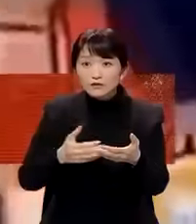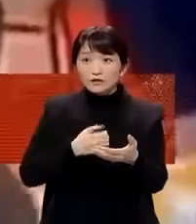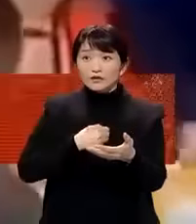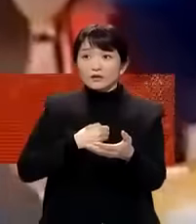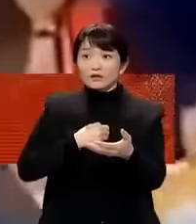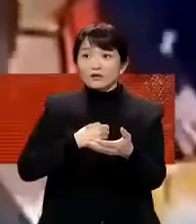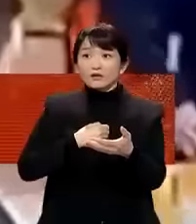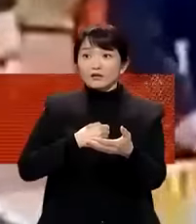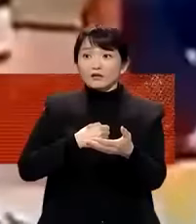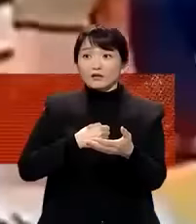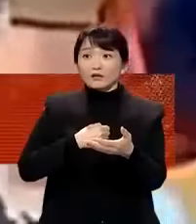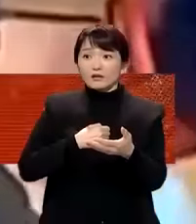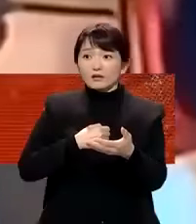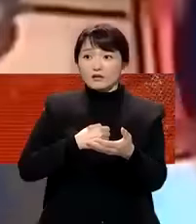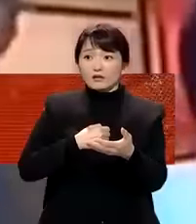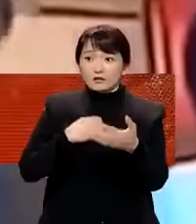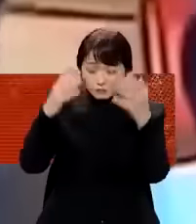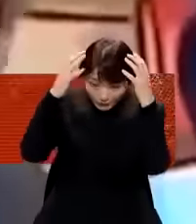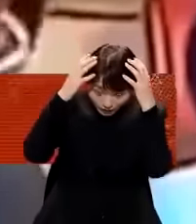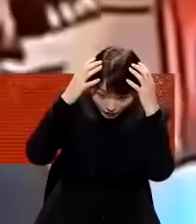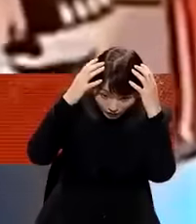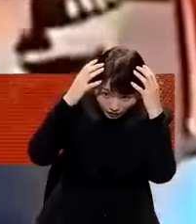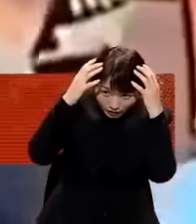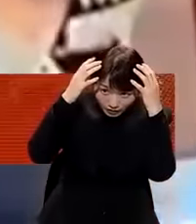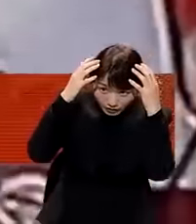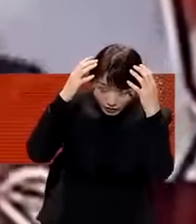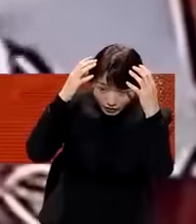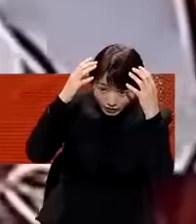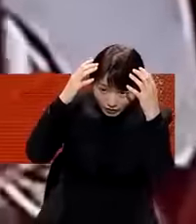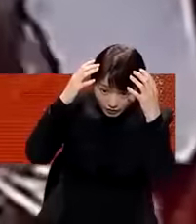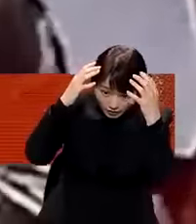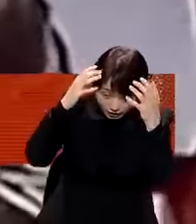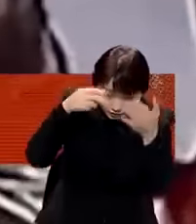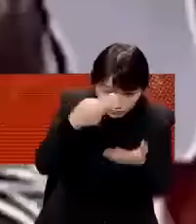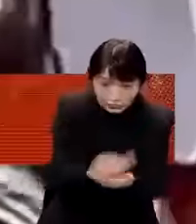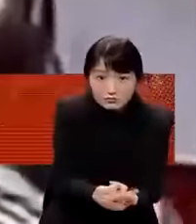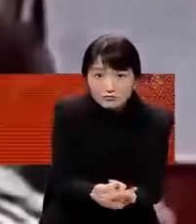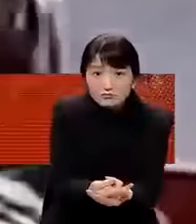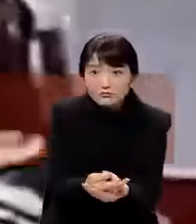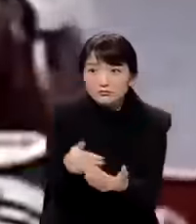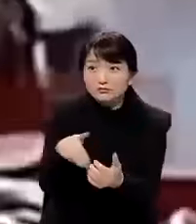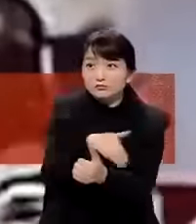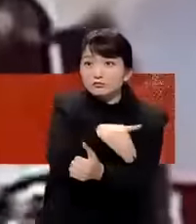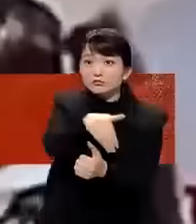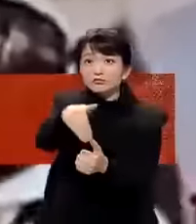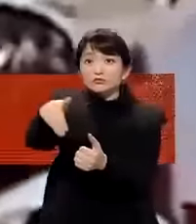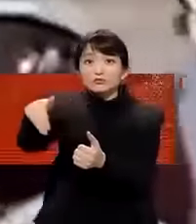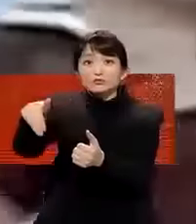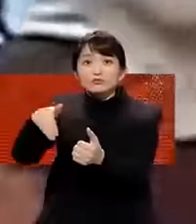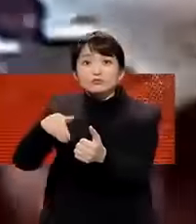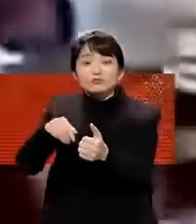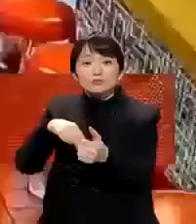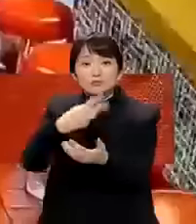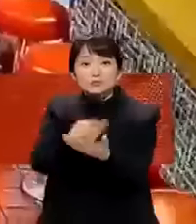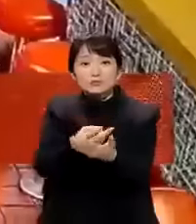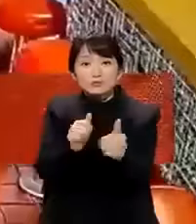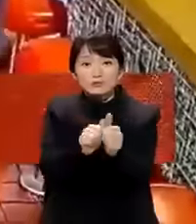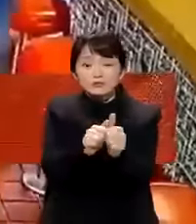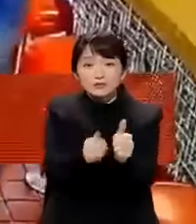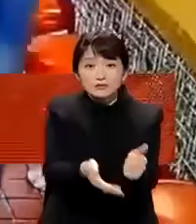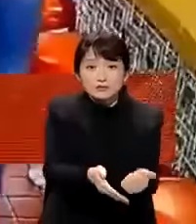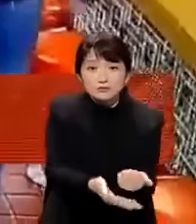앉아 있던이 남성은 머리를 감싸 주고는이 앞으로 쿵 쓰러졌습니다 주변에 있던 사람들은 쓰러진 남성을 부축해